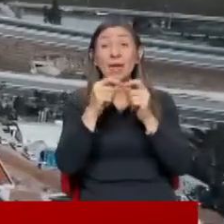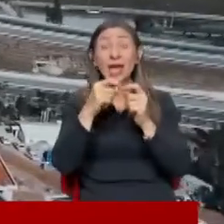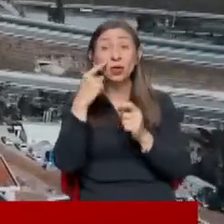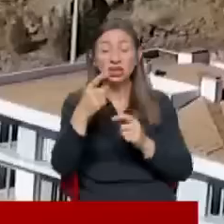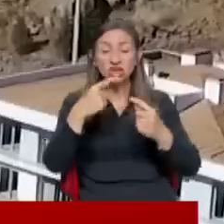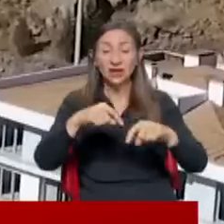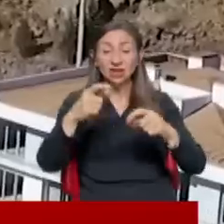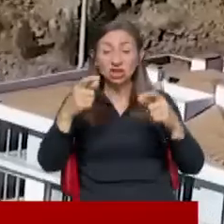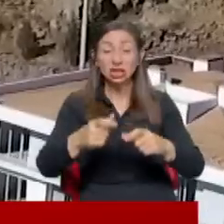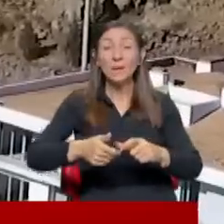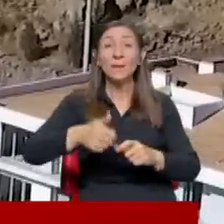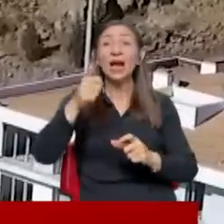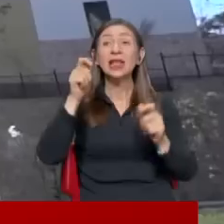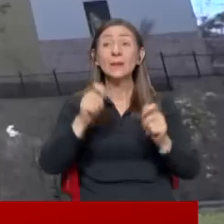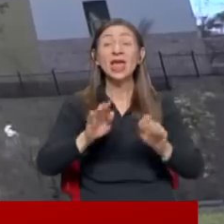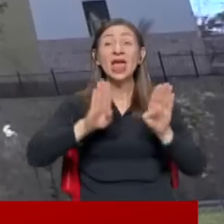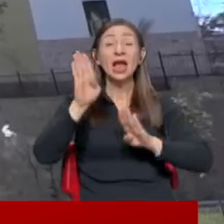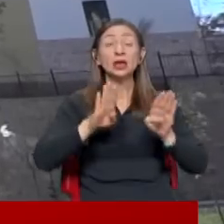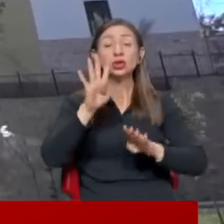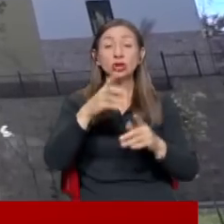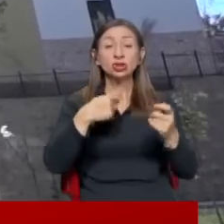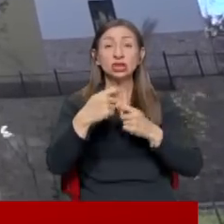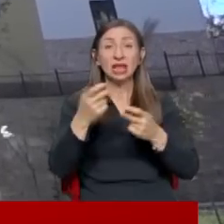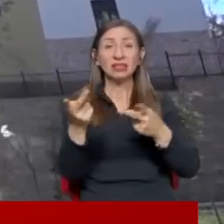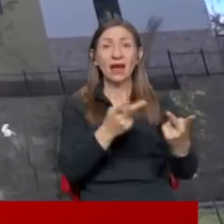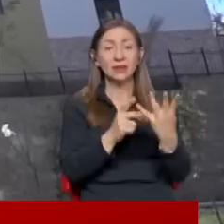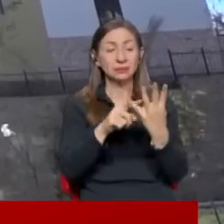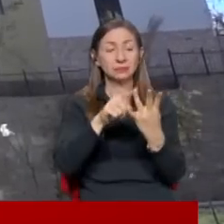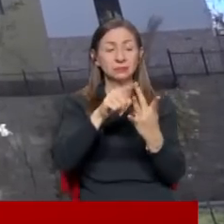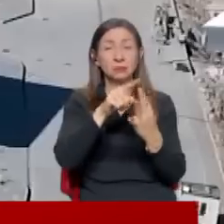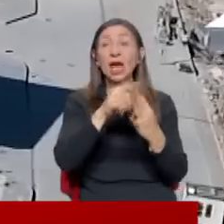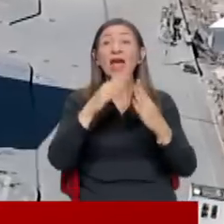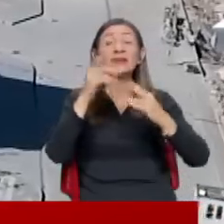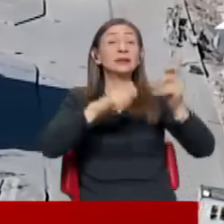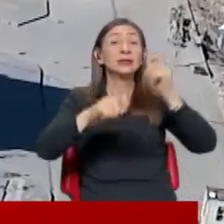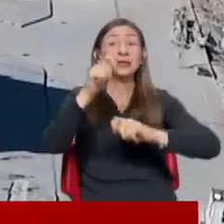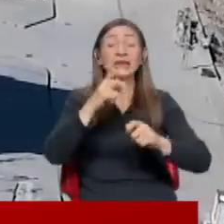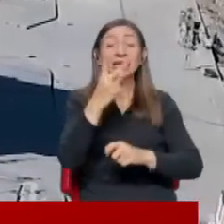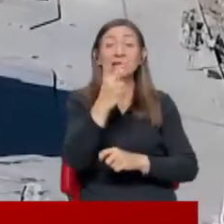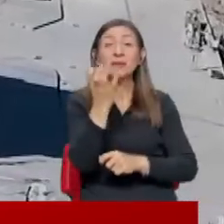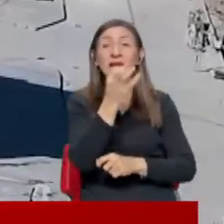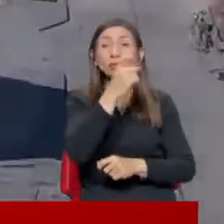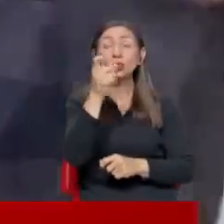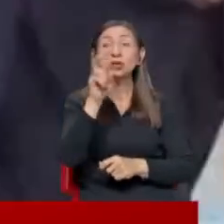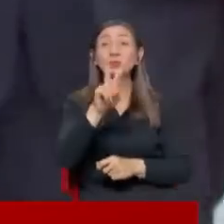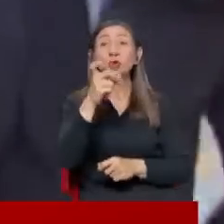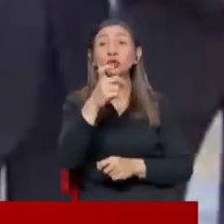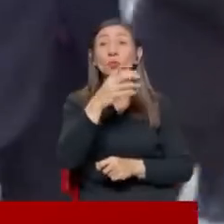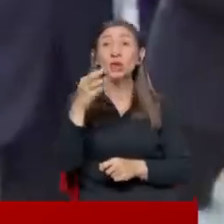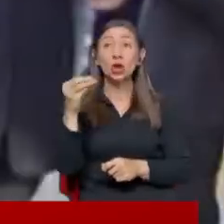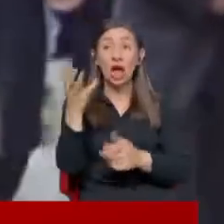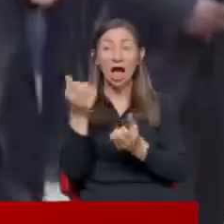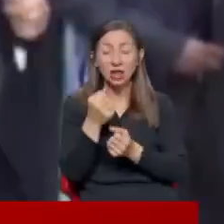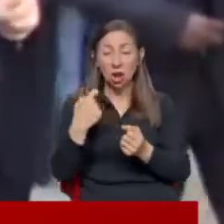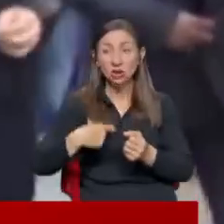üzerinden Çevre ve Şehircilik Bakanlığı'nca düzenlenen ihaleye 4 şirket davet edildi. Konut yapım işini 2 milyar 929 milyon liraya